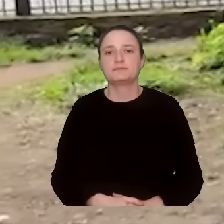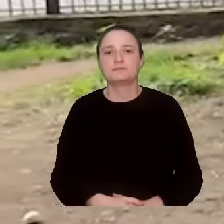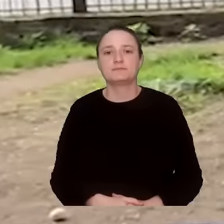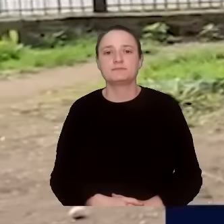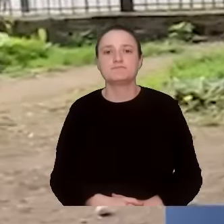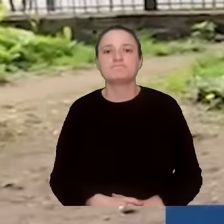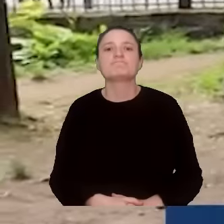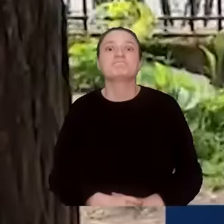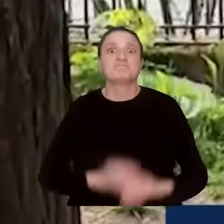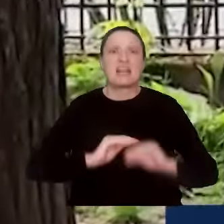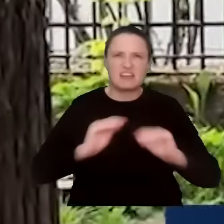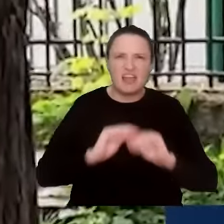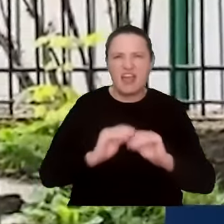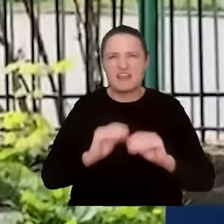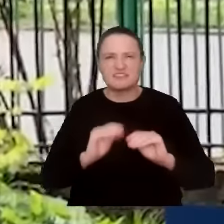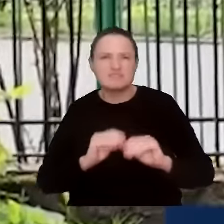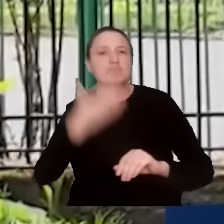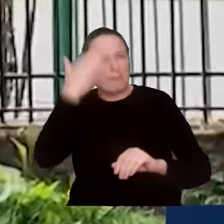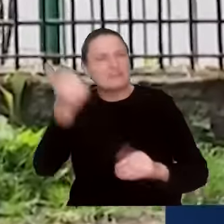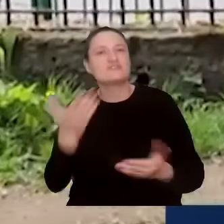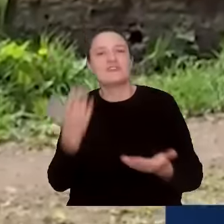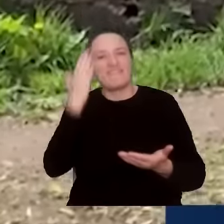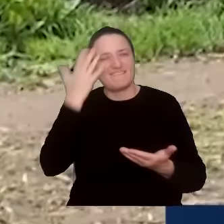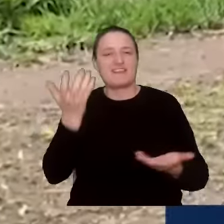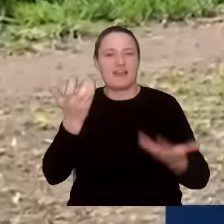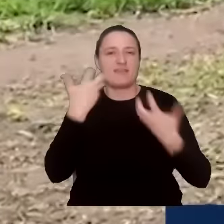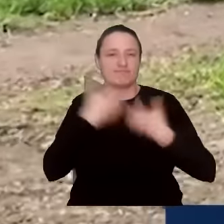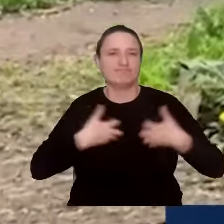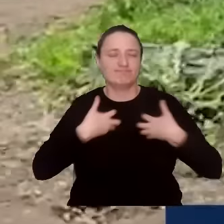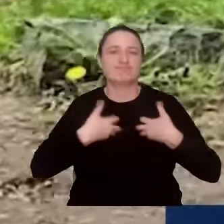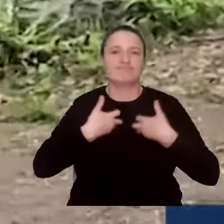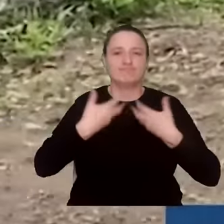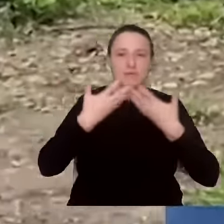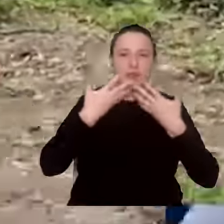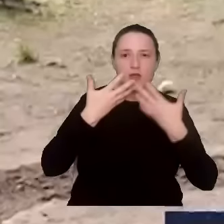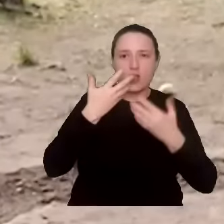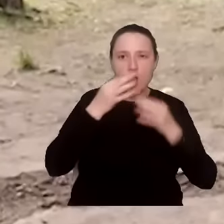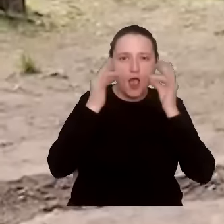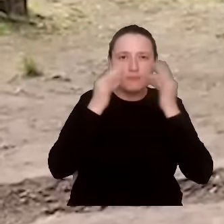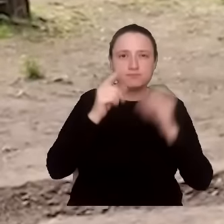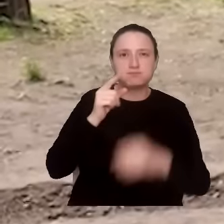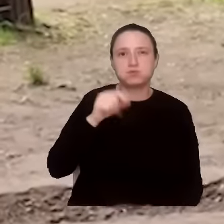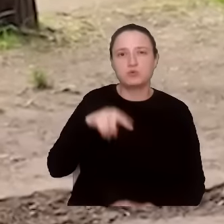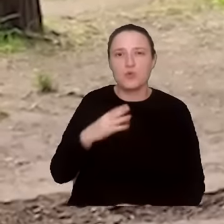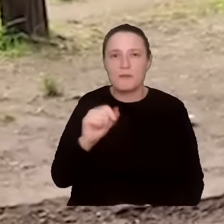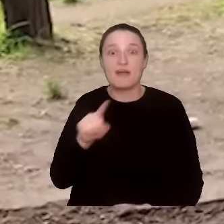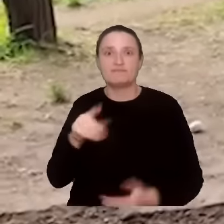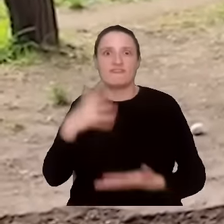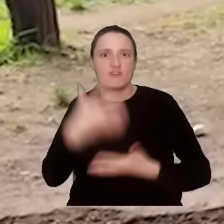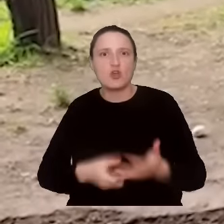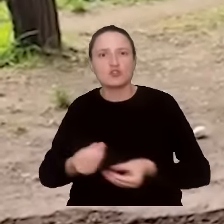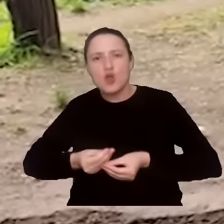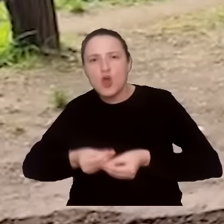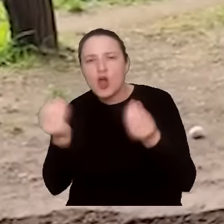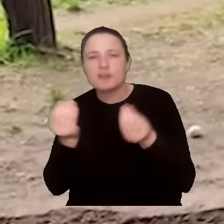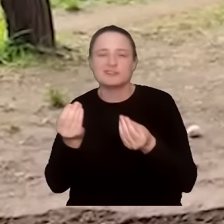Trening czyni mistrza. Wie o tym ta puma płowa ze Śląskiego Ogrodu Zoologicznego w Chorzowie. Wykorzystuje każdy centymetr swojego wybiegu, by rozwijać się w